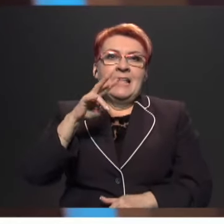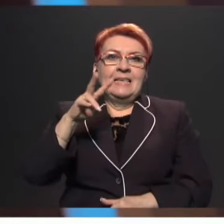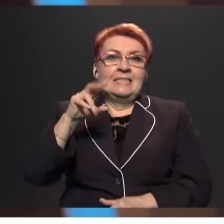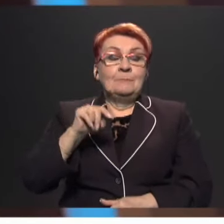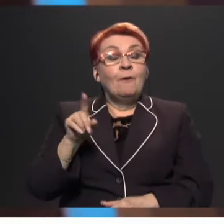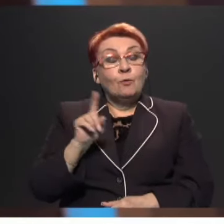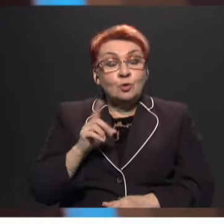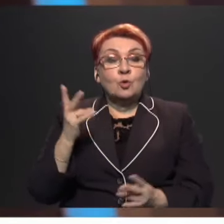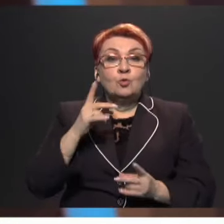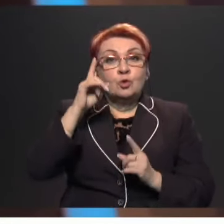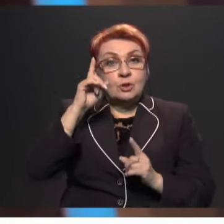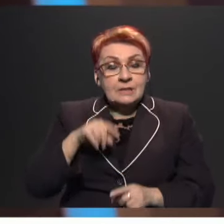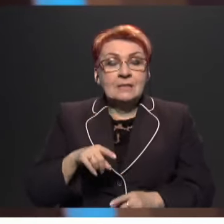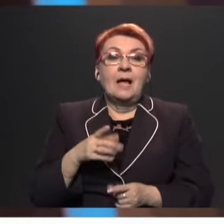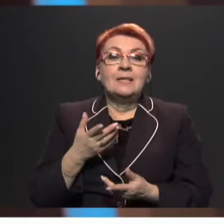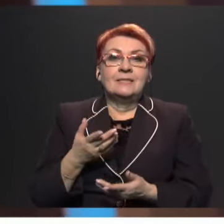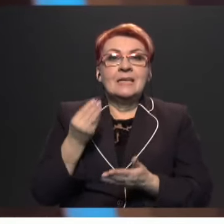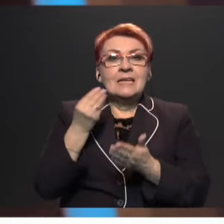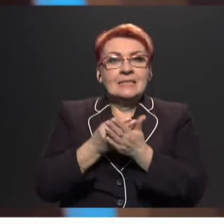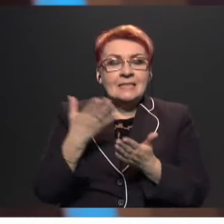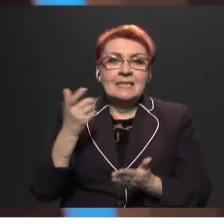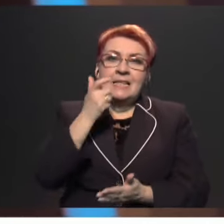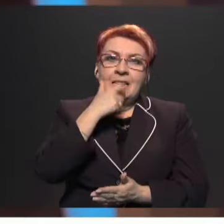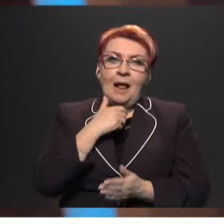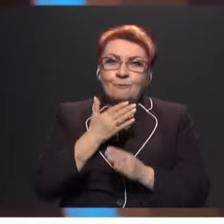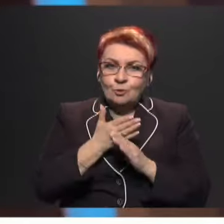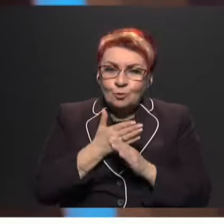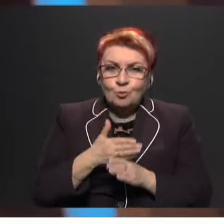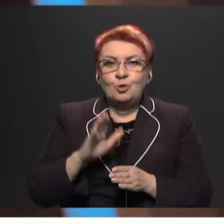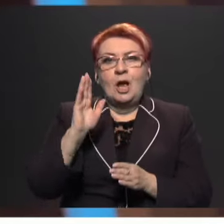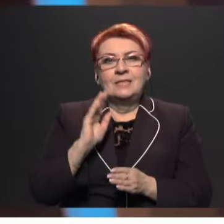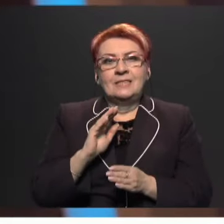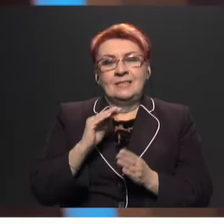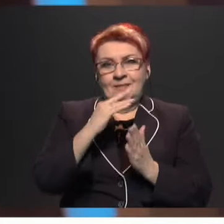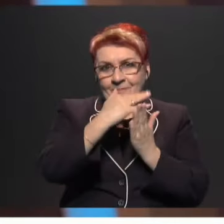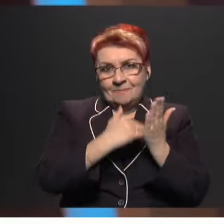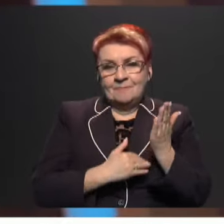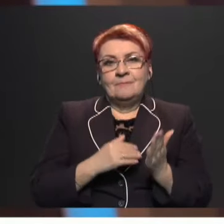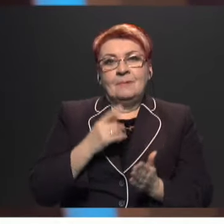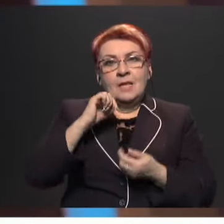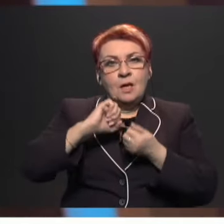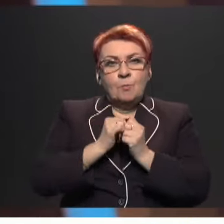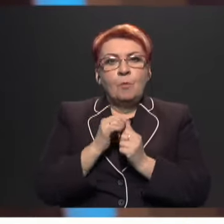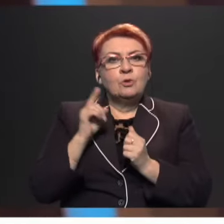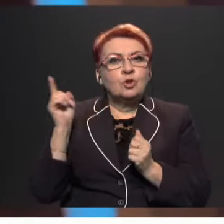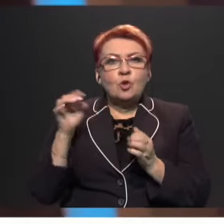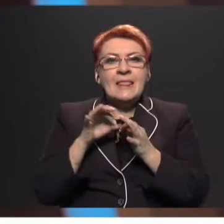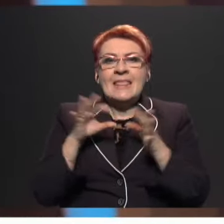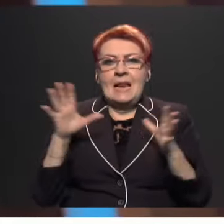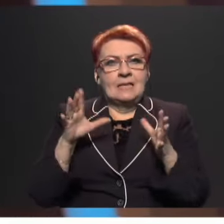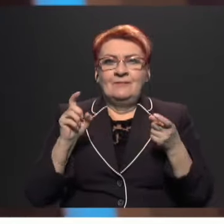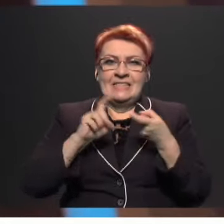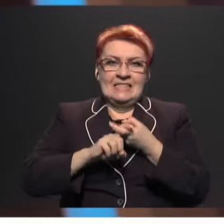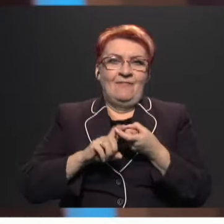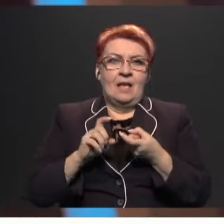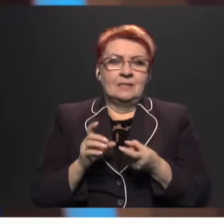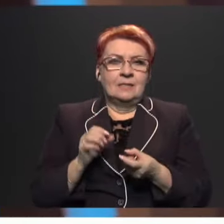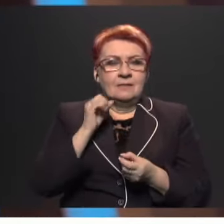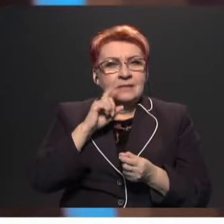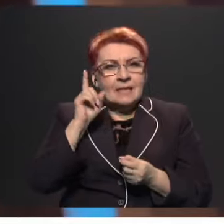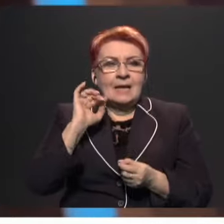о Ветхом Завете. Ценить его нравственную часть и помнить, что он неразрывно связан с новым. Благодарю за